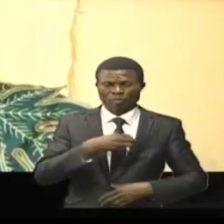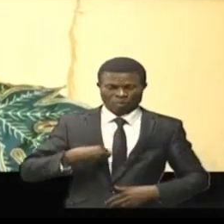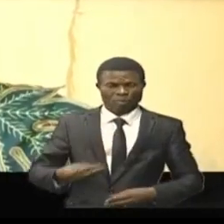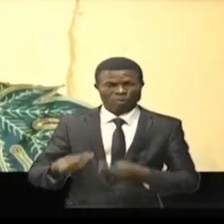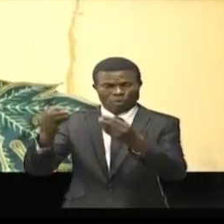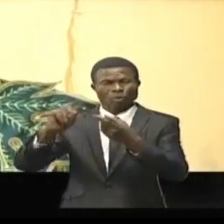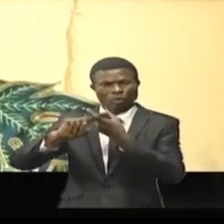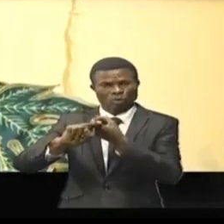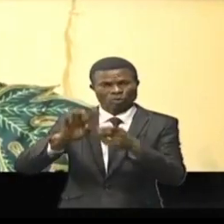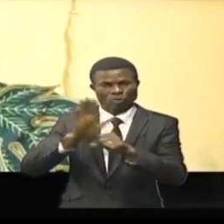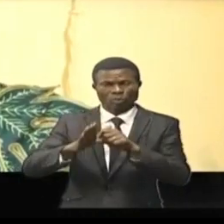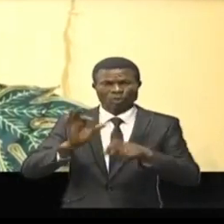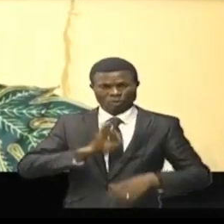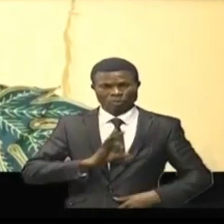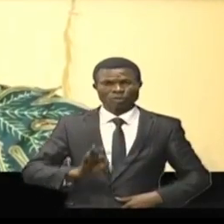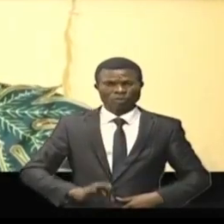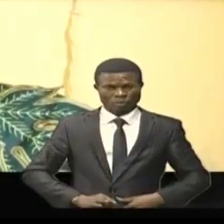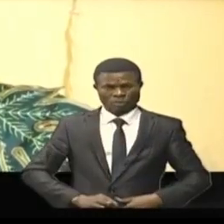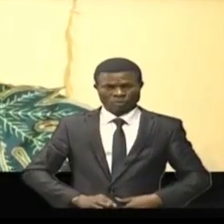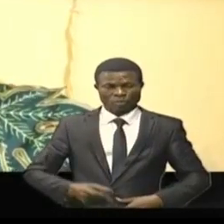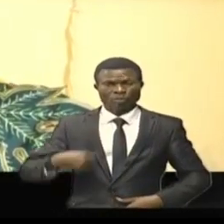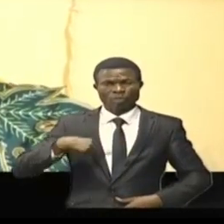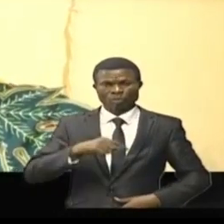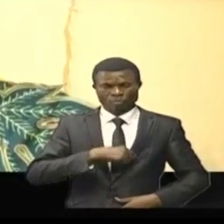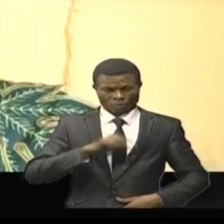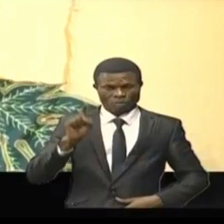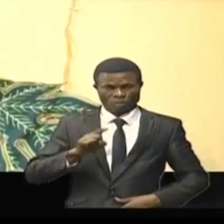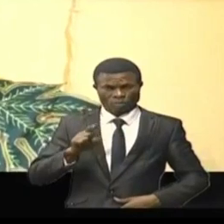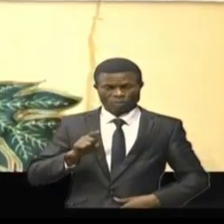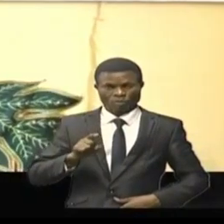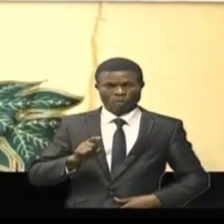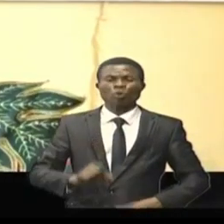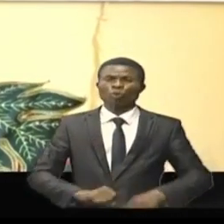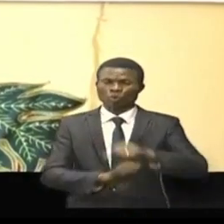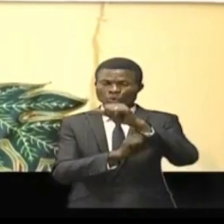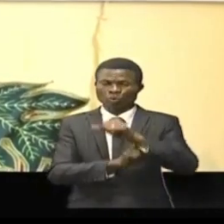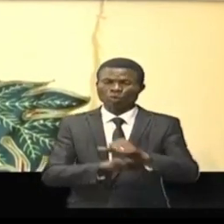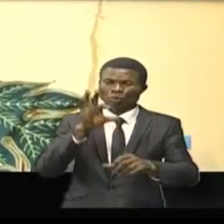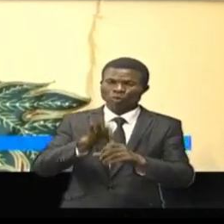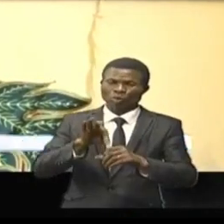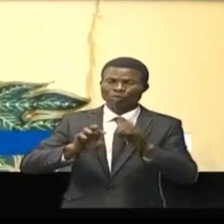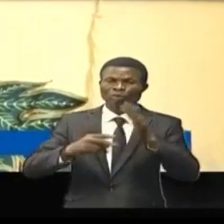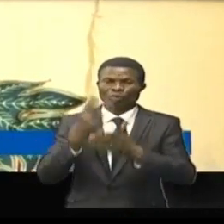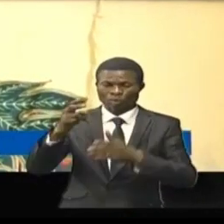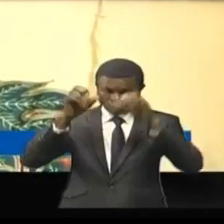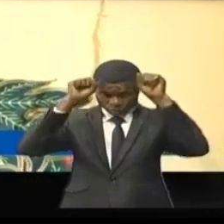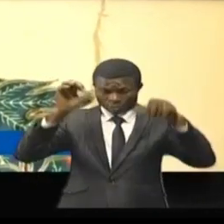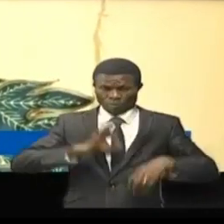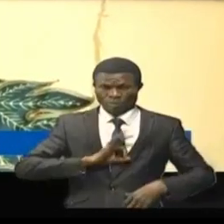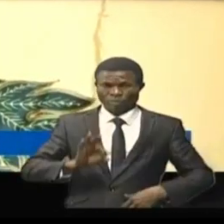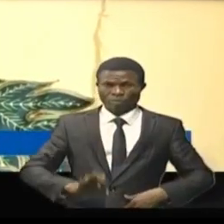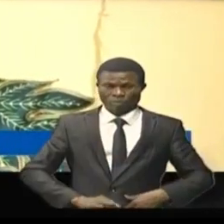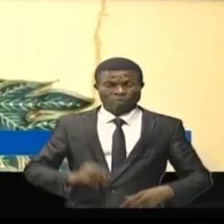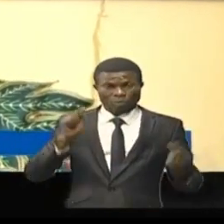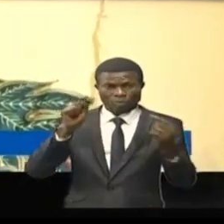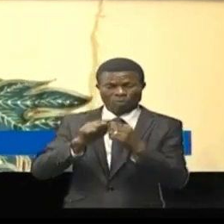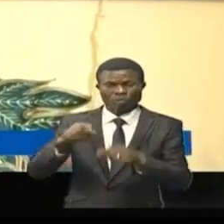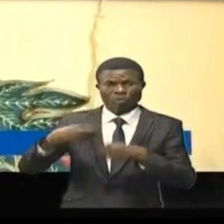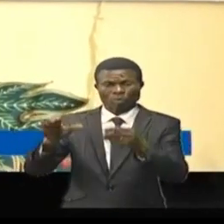au président parce que nous devons lui donner ce deuxième mandat. Moissy à Congo, son but était de